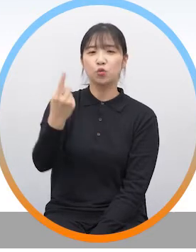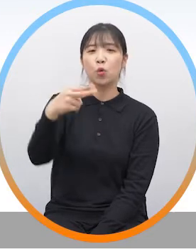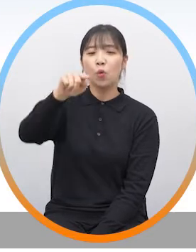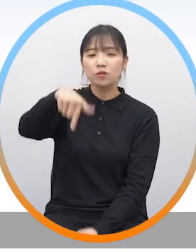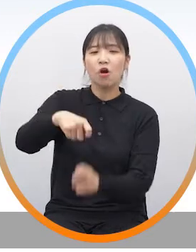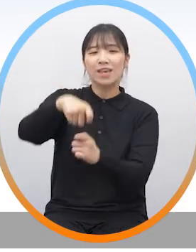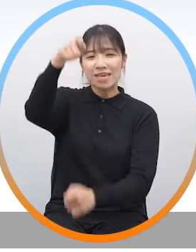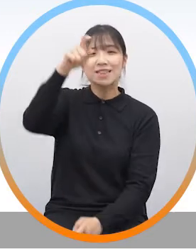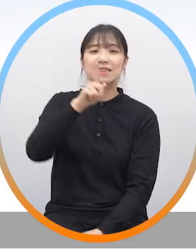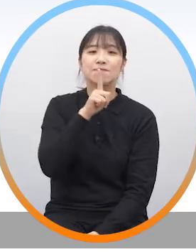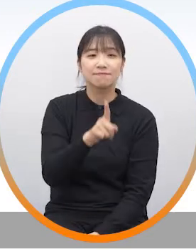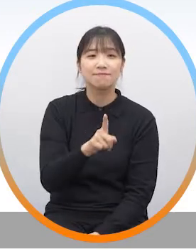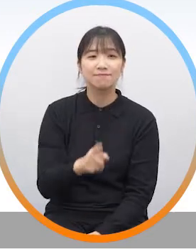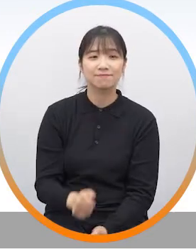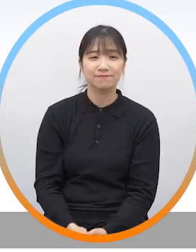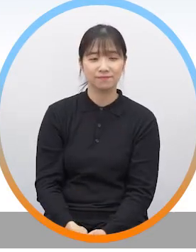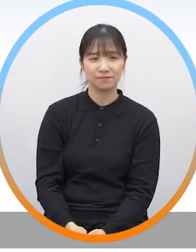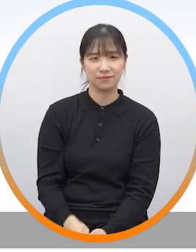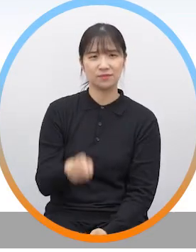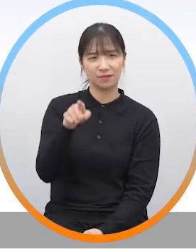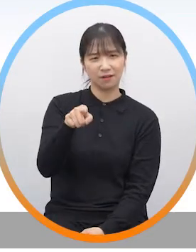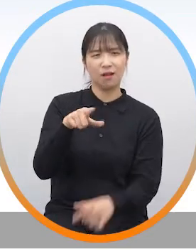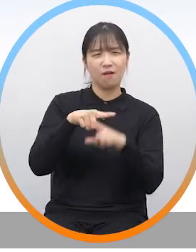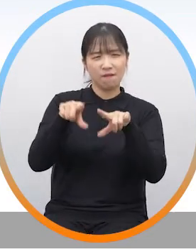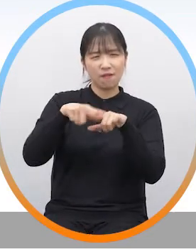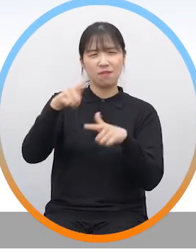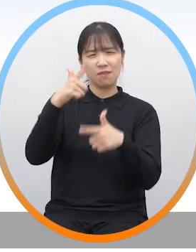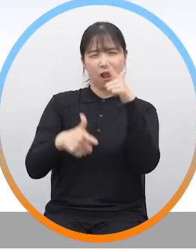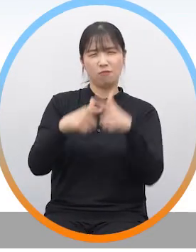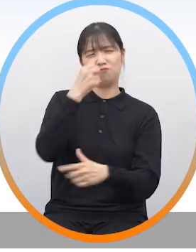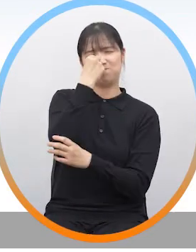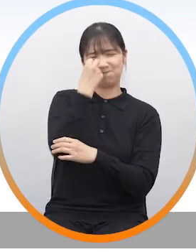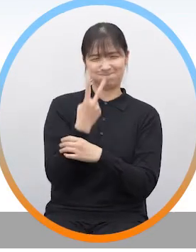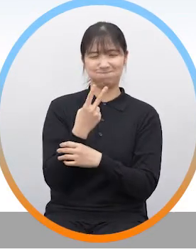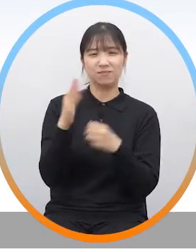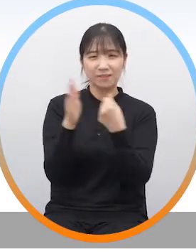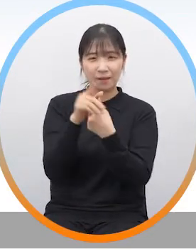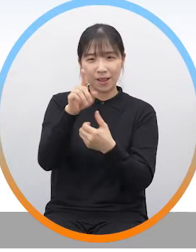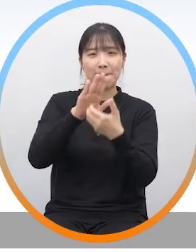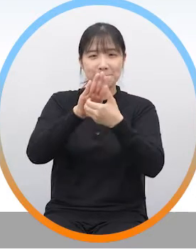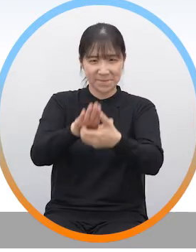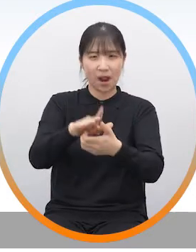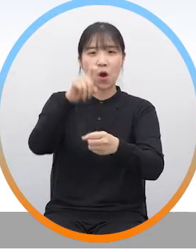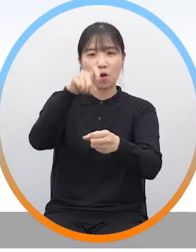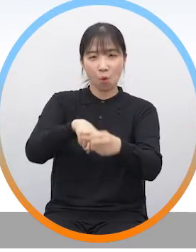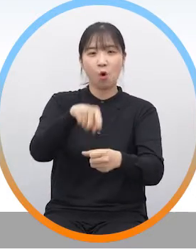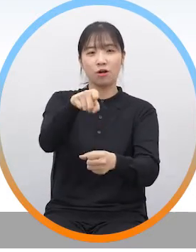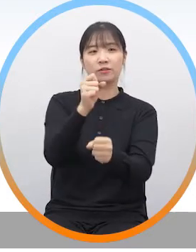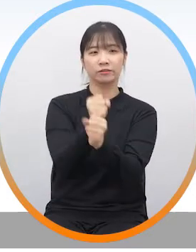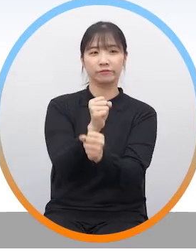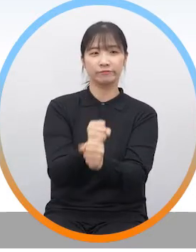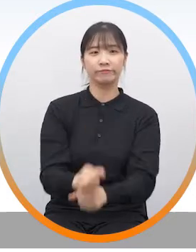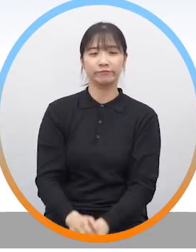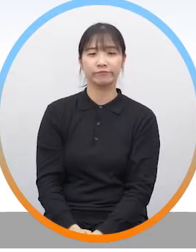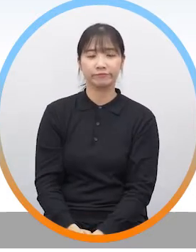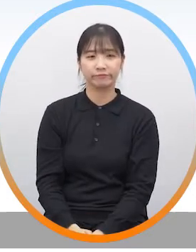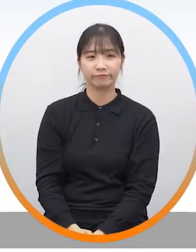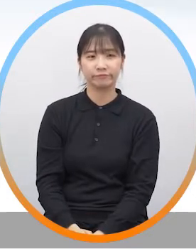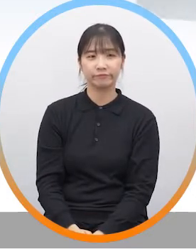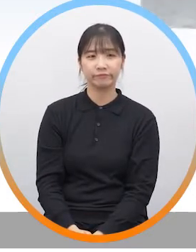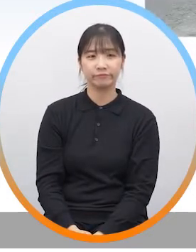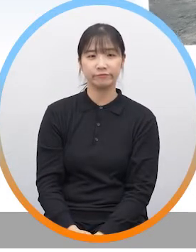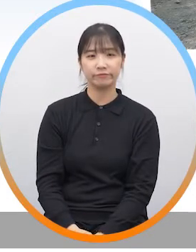길다 이거죠. 보통 나무가 썩기 때문에 이제 그걸 방지해서 이렇게 좀 많이 쓰는 경우도 있습니다.